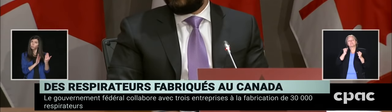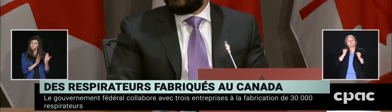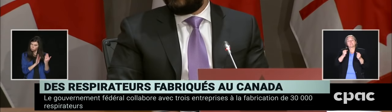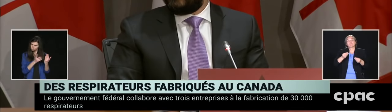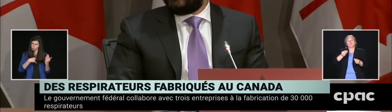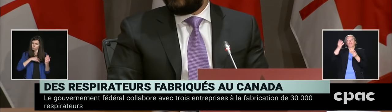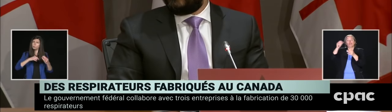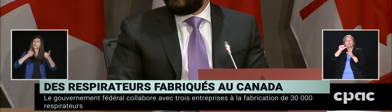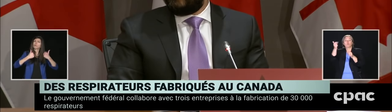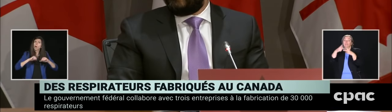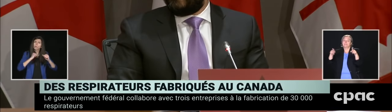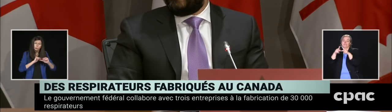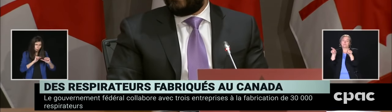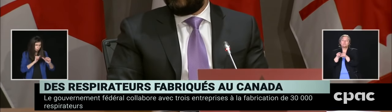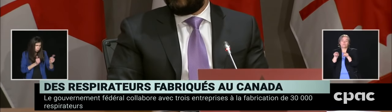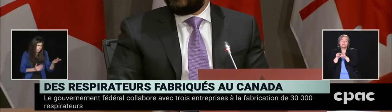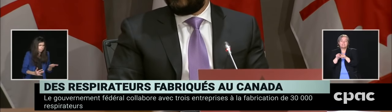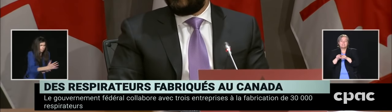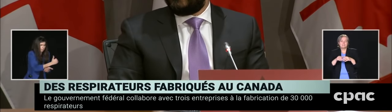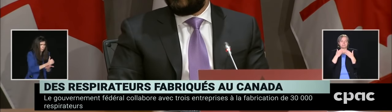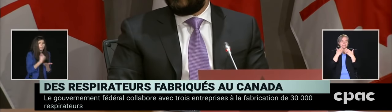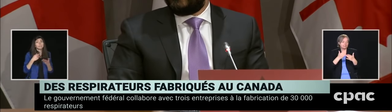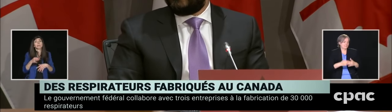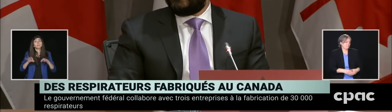Merci, Monsieur le ministre. Michel, en suivi?